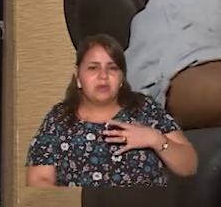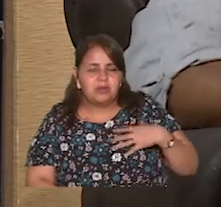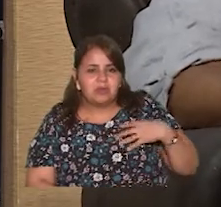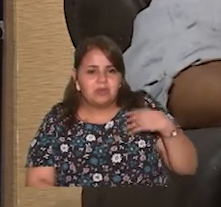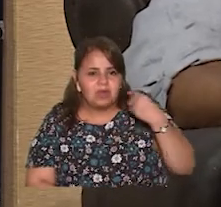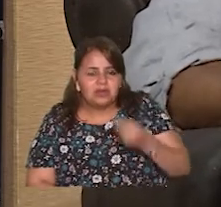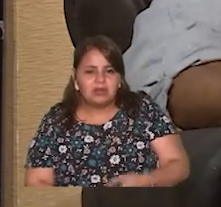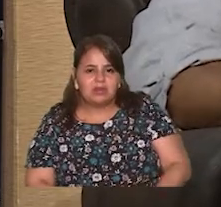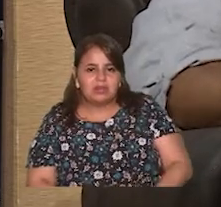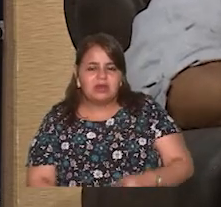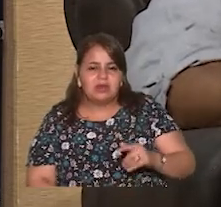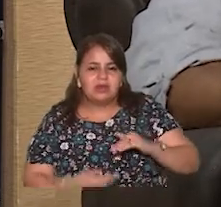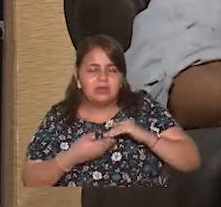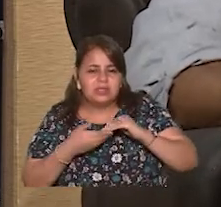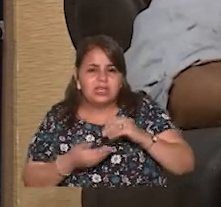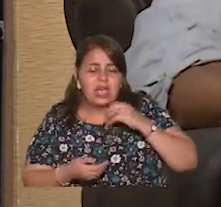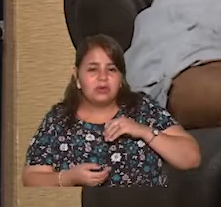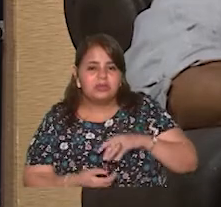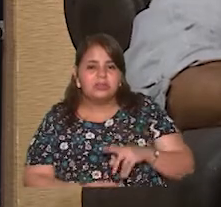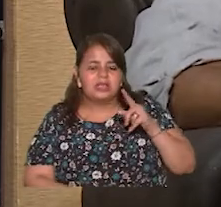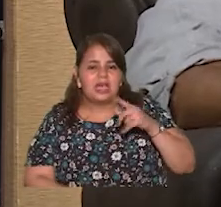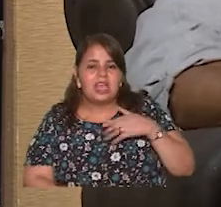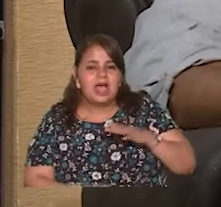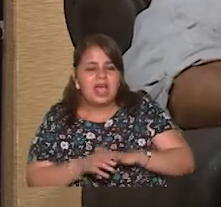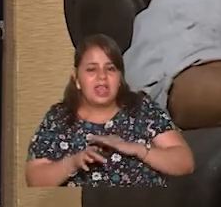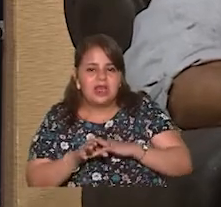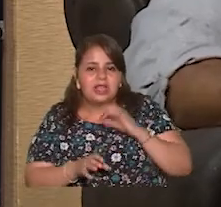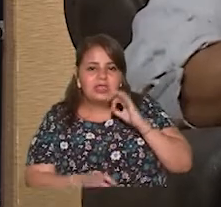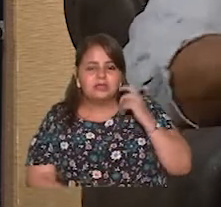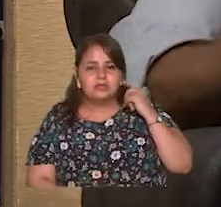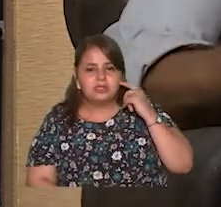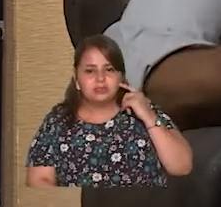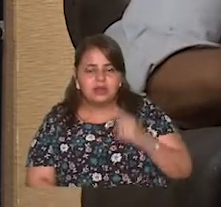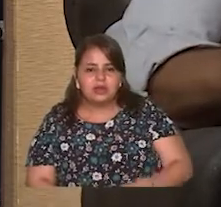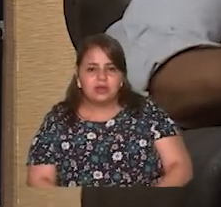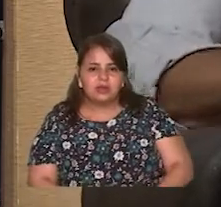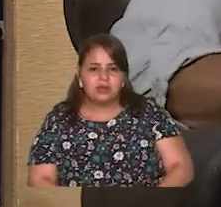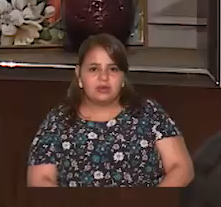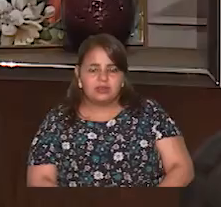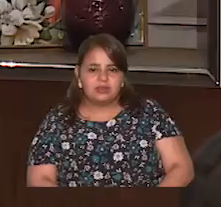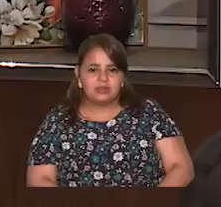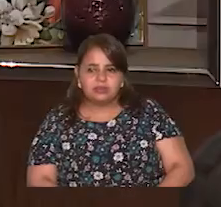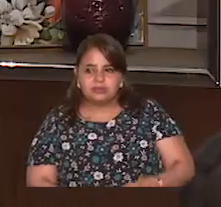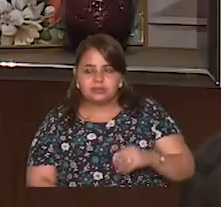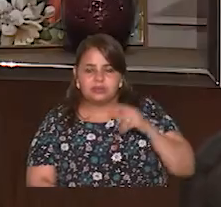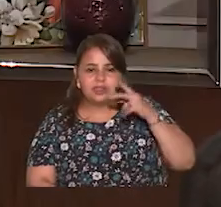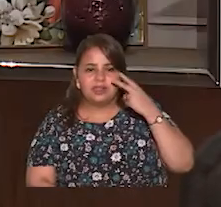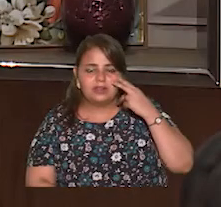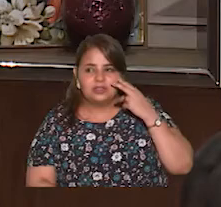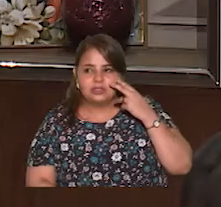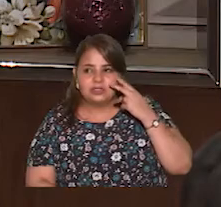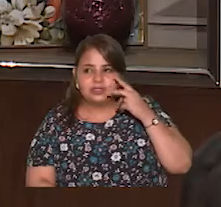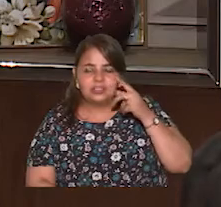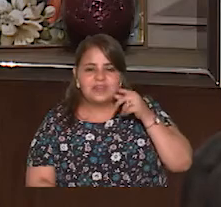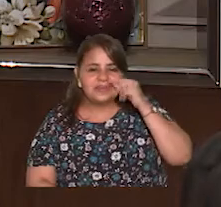يبقى بيساعدك لما تبقي محتاجاه، لازم يبقى حنين، لازم يسمعك. انا شايفه انت كنت بتعمل كده. يا باشمهندس دي مشكله لو هي شايفه كده وفي الاخر